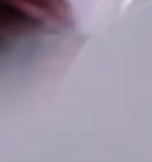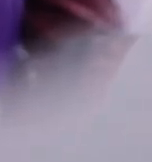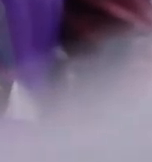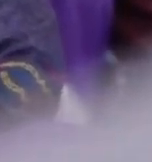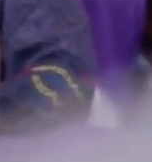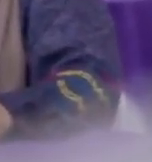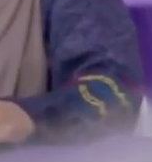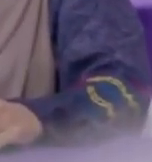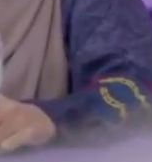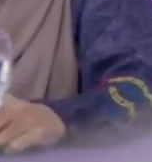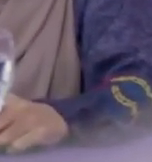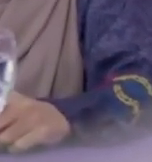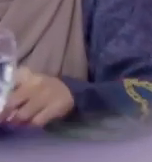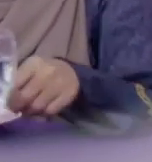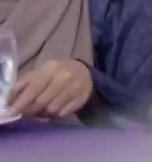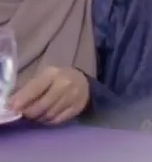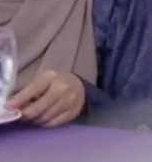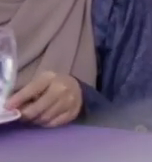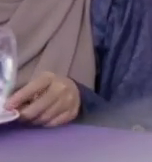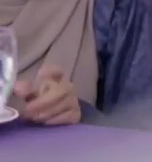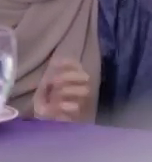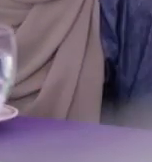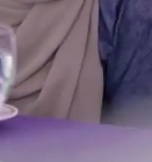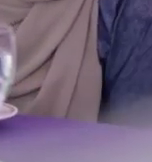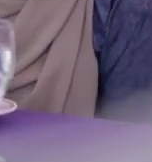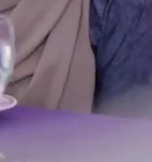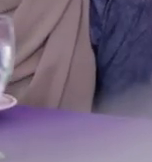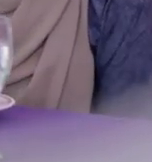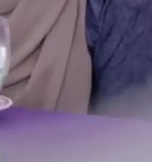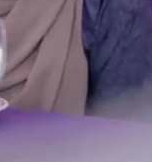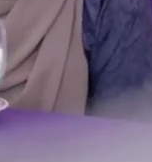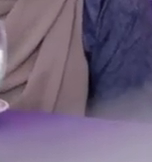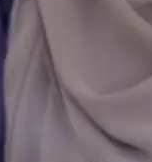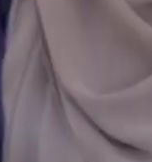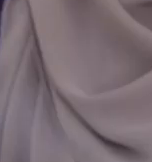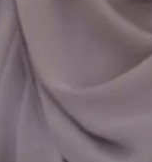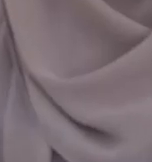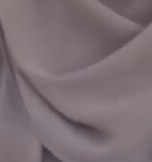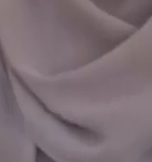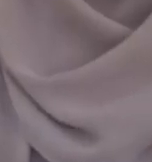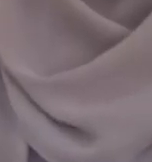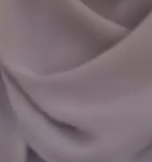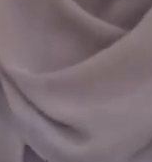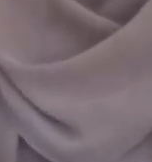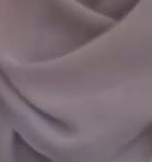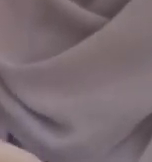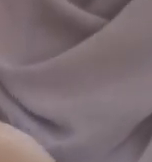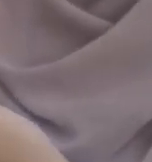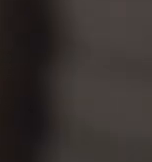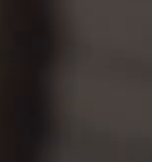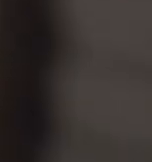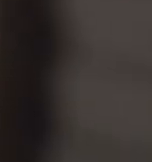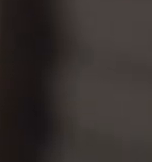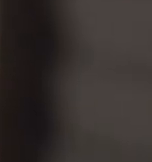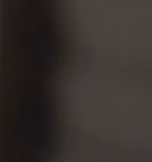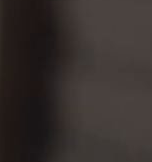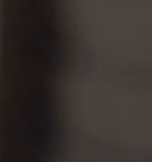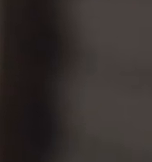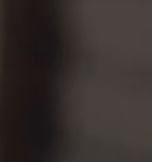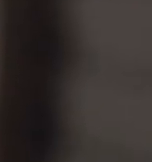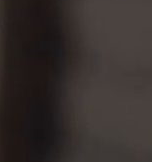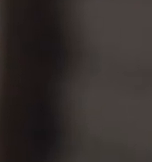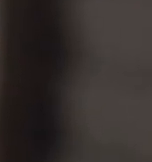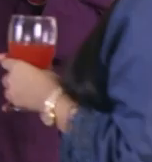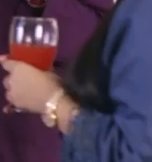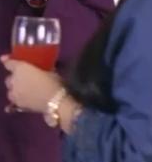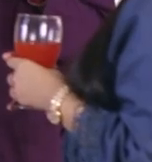Siti, kenapa tak makan? Banyak sangat ni, boleh ke? Cuba ni, Orange Fiber Extra V Asia.